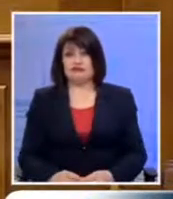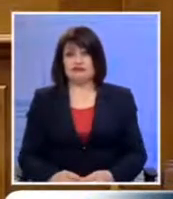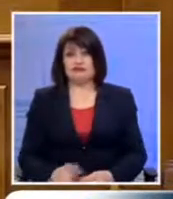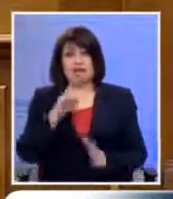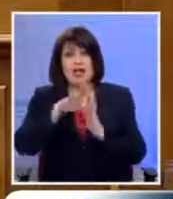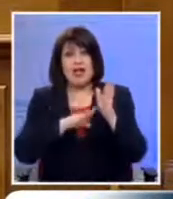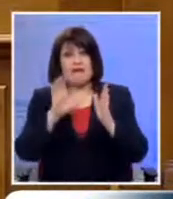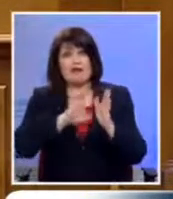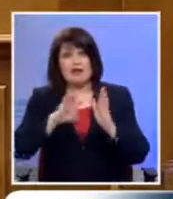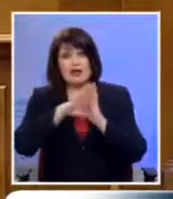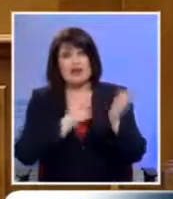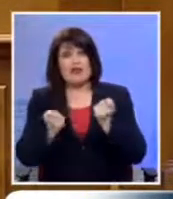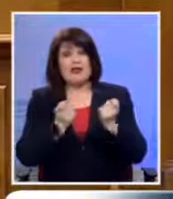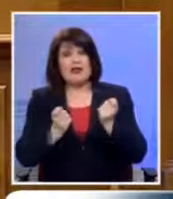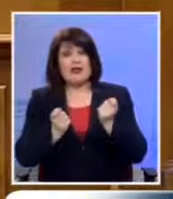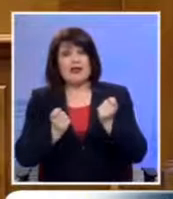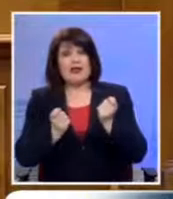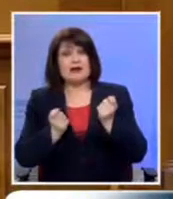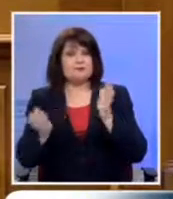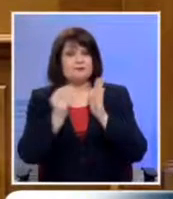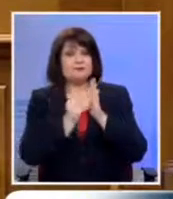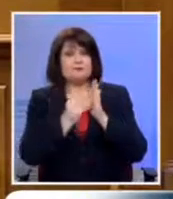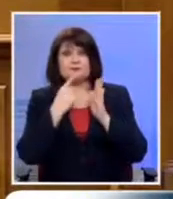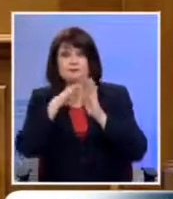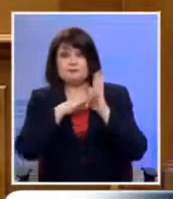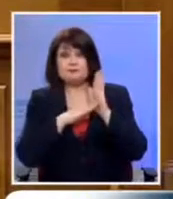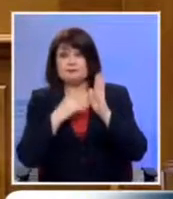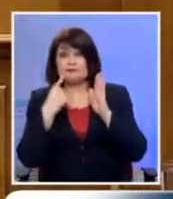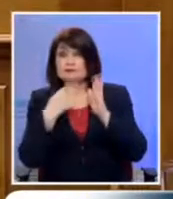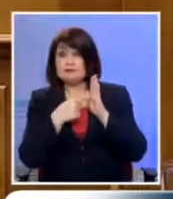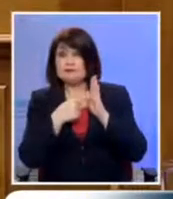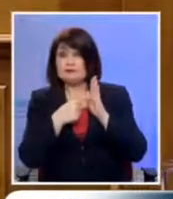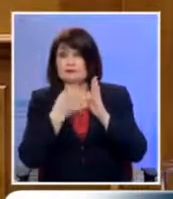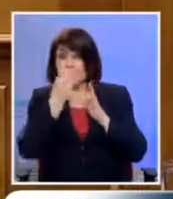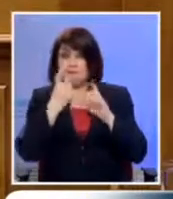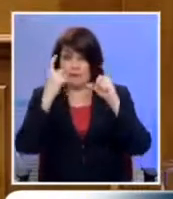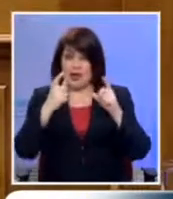οδηγία. Είναι η Ευρωπαϊκή Οδηγία, ένας κανονισμός του Μάη του